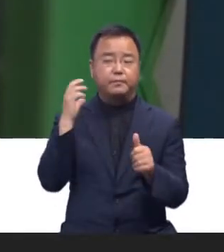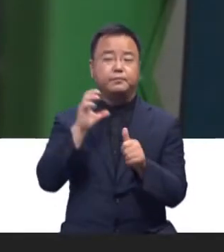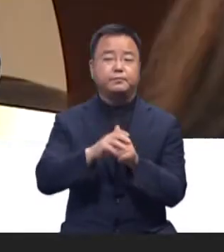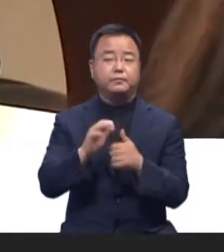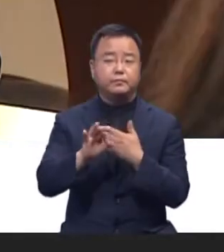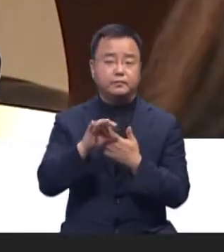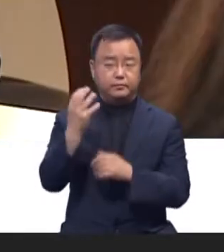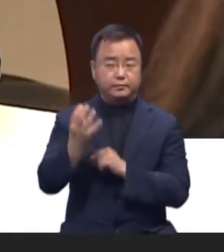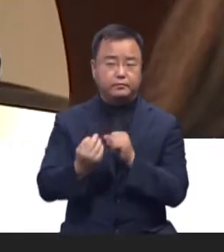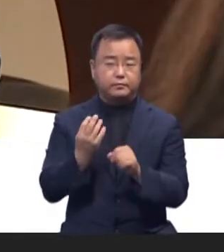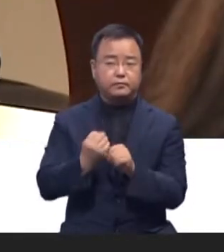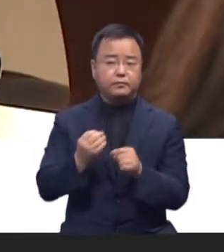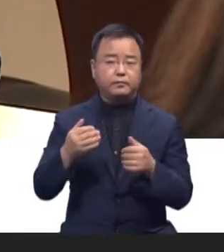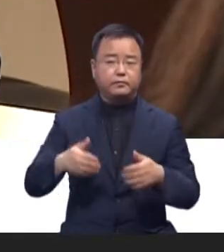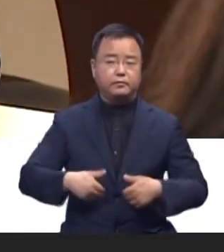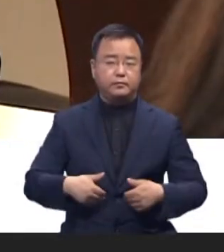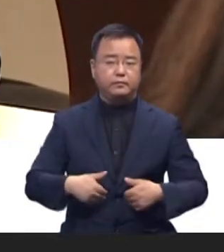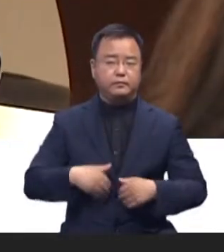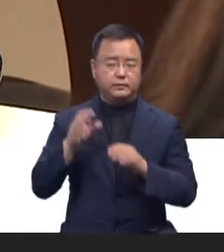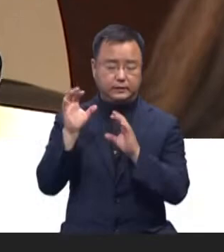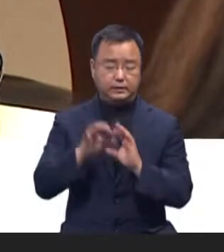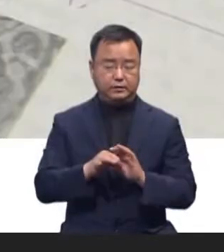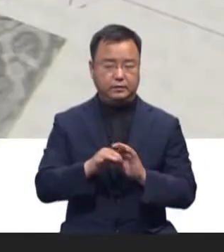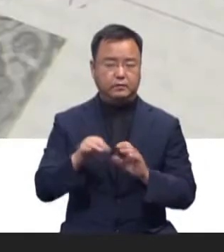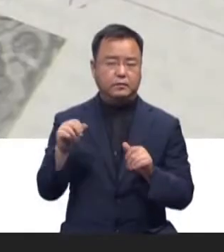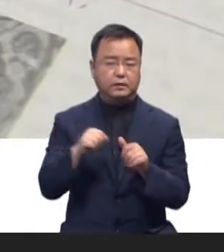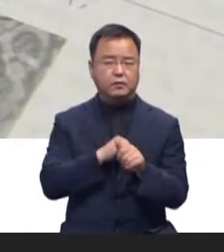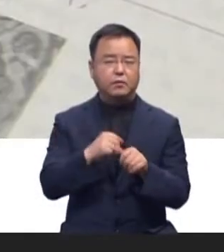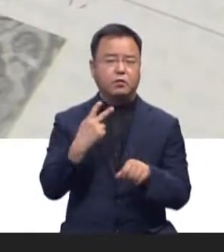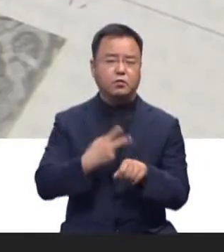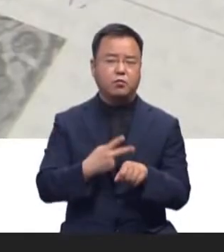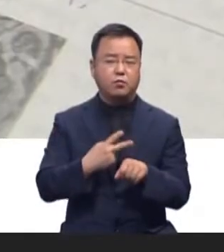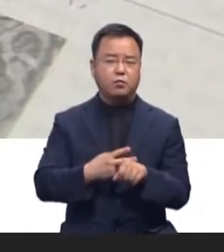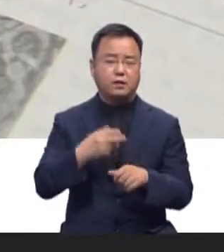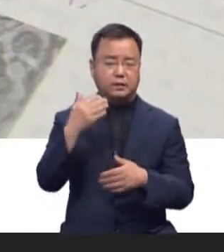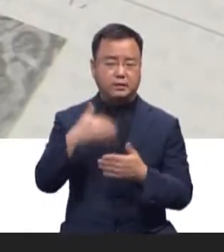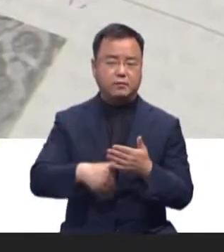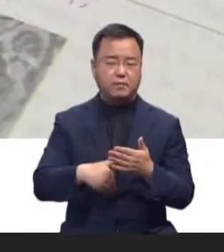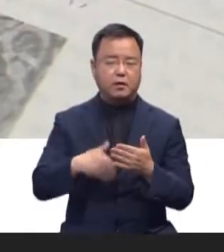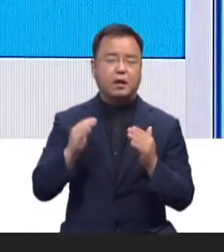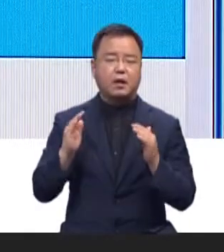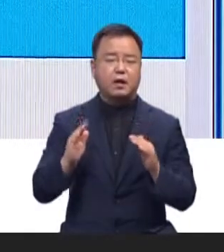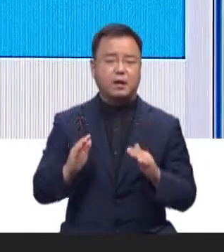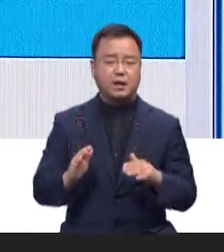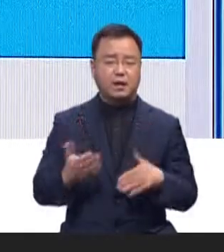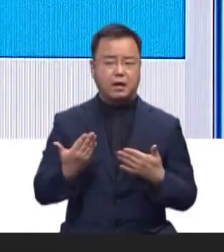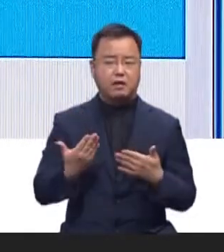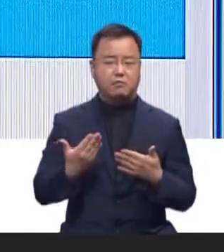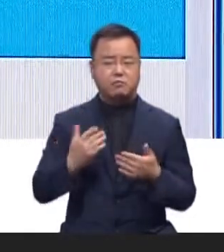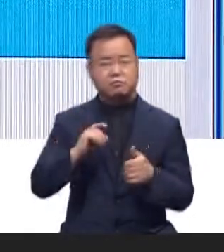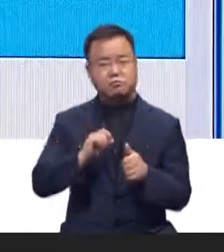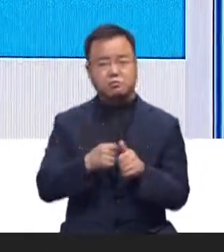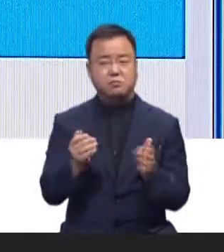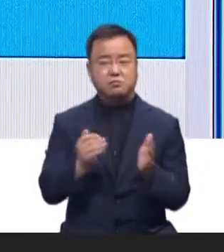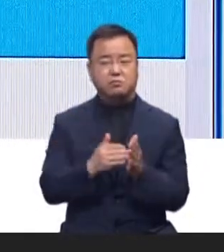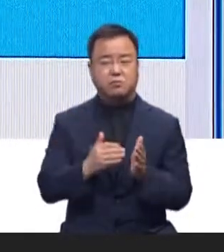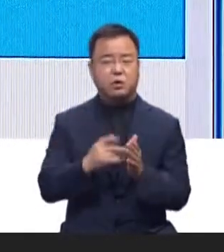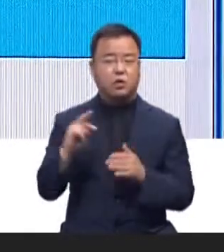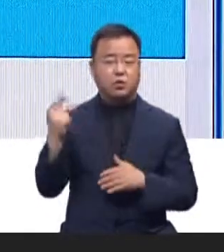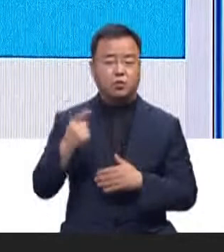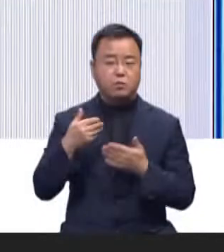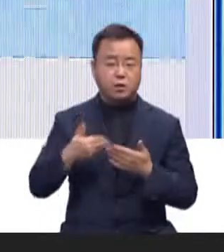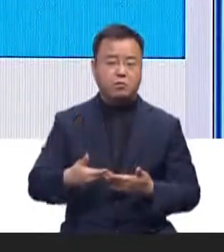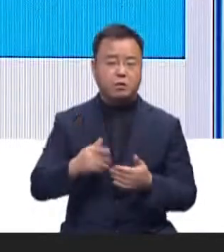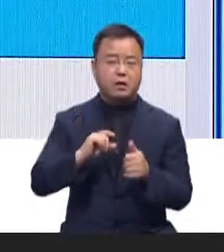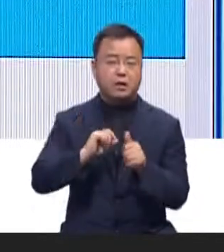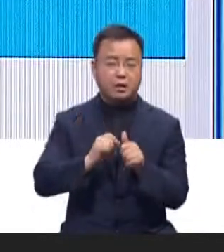또 그게 가게 되고요. 계속 가해자는 교단에 있게 됩니다. 경징계 받고 돌아온 교사들은 다시 교단으로 돌아오고 중징계를 받더라도